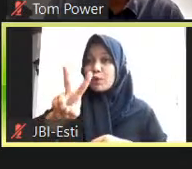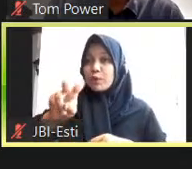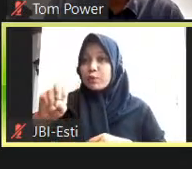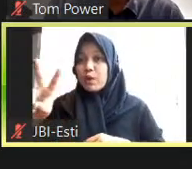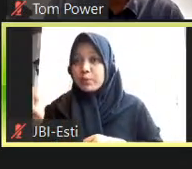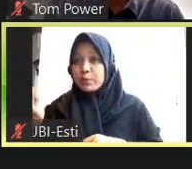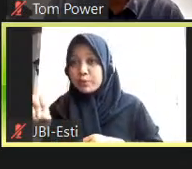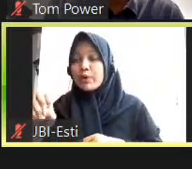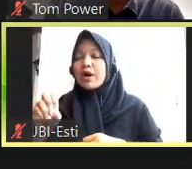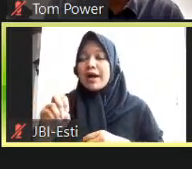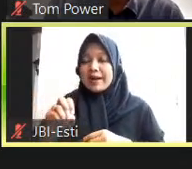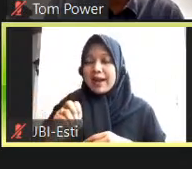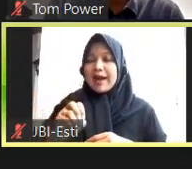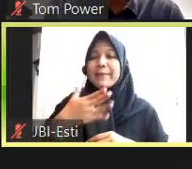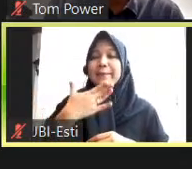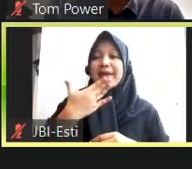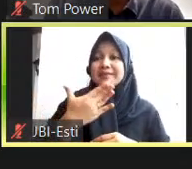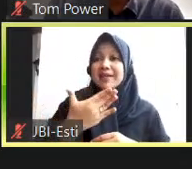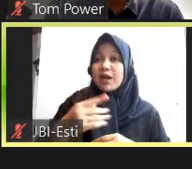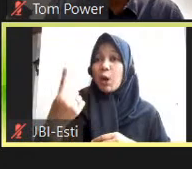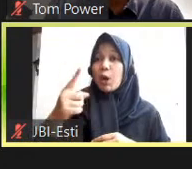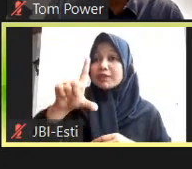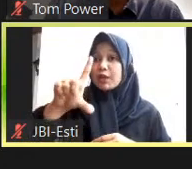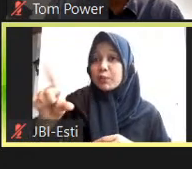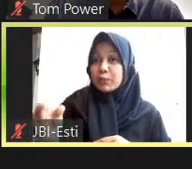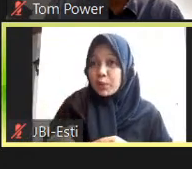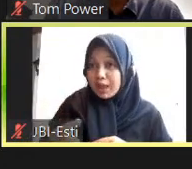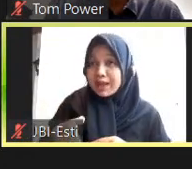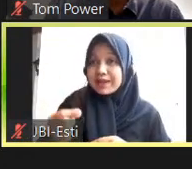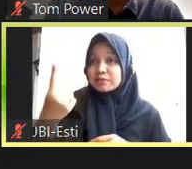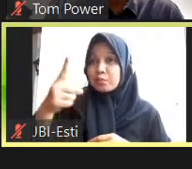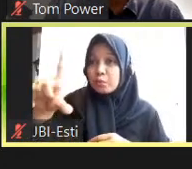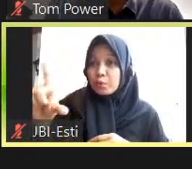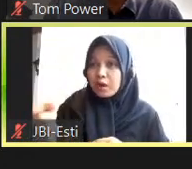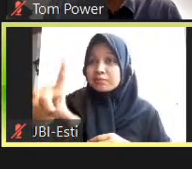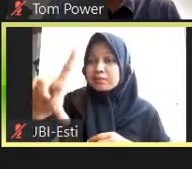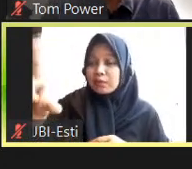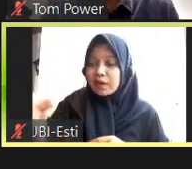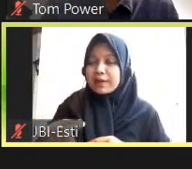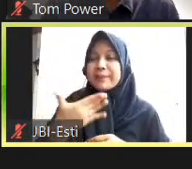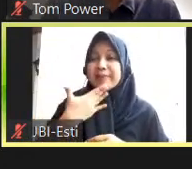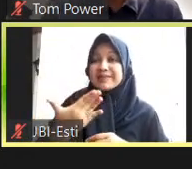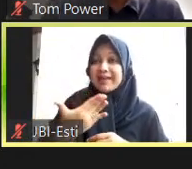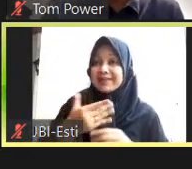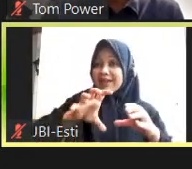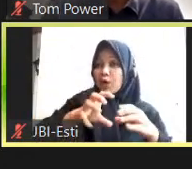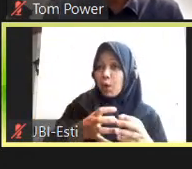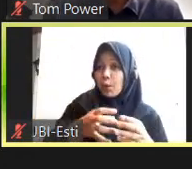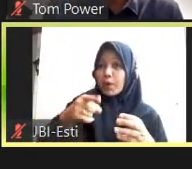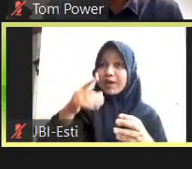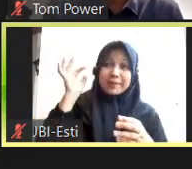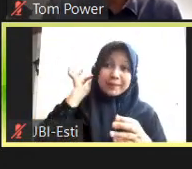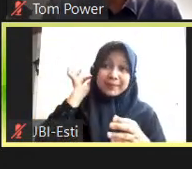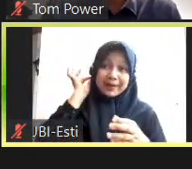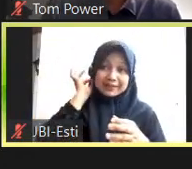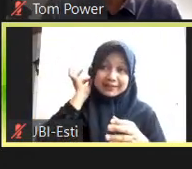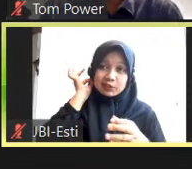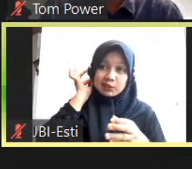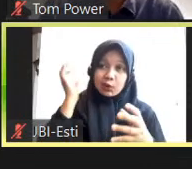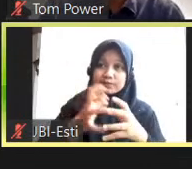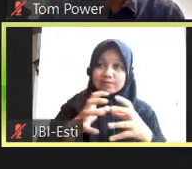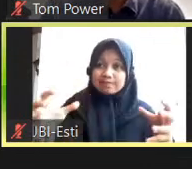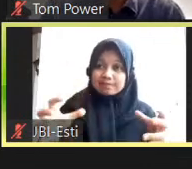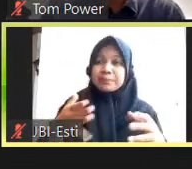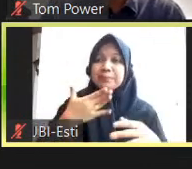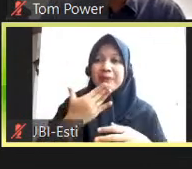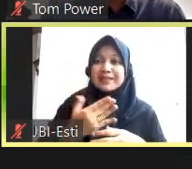di mana biasanya terhadap kelompok serangan kelompok beresiko itu rata-rata terjadi 8 insiden per